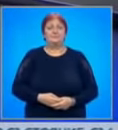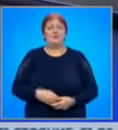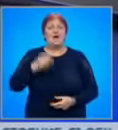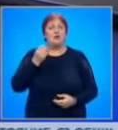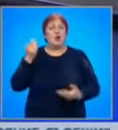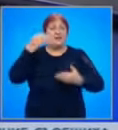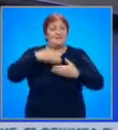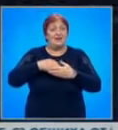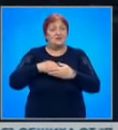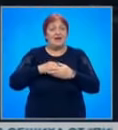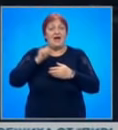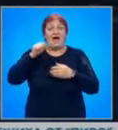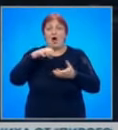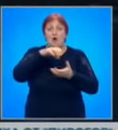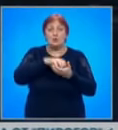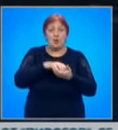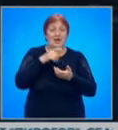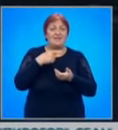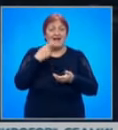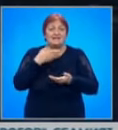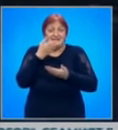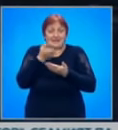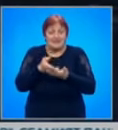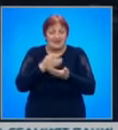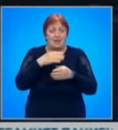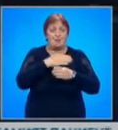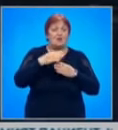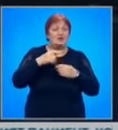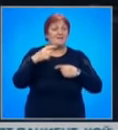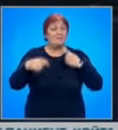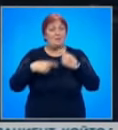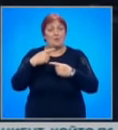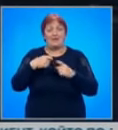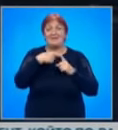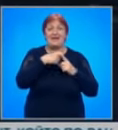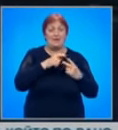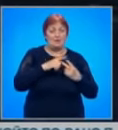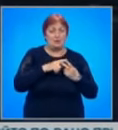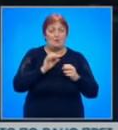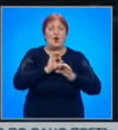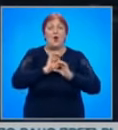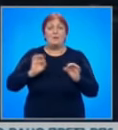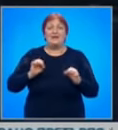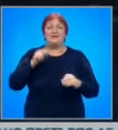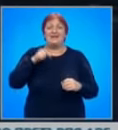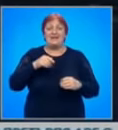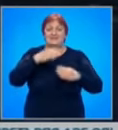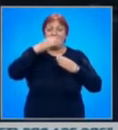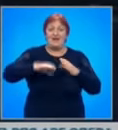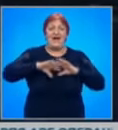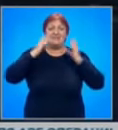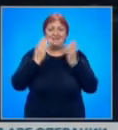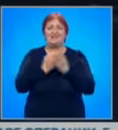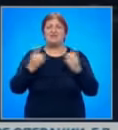Добър вечер. А отбор на България, така се председателят на Продължаваме промяната Кирил Петков, определи днес в края на